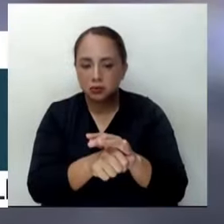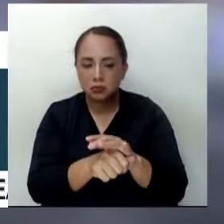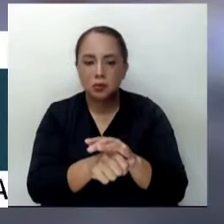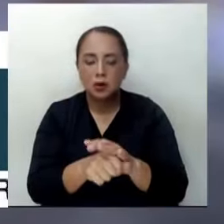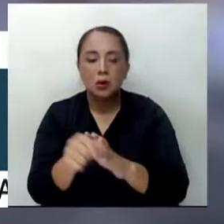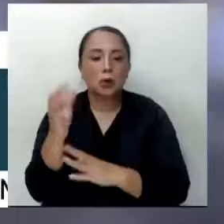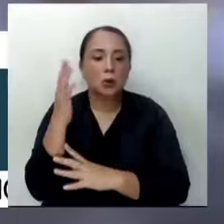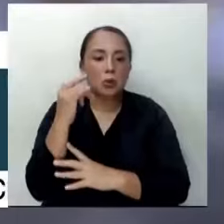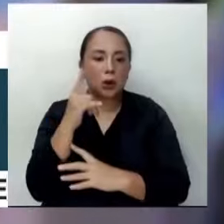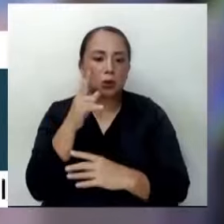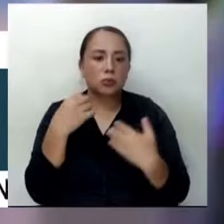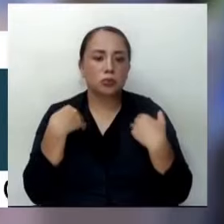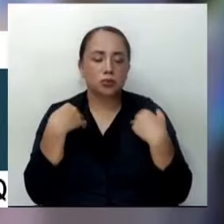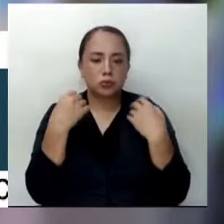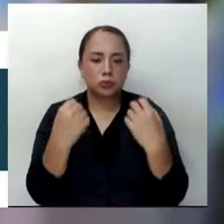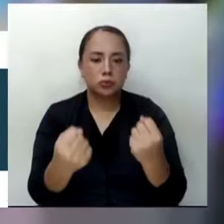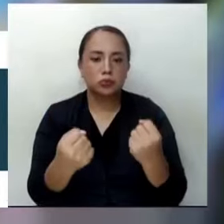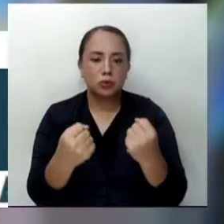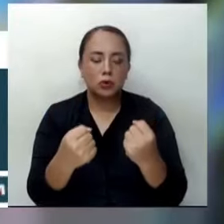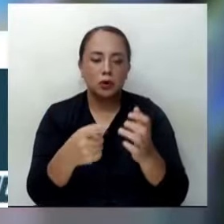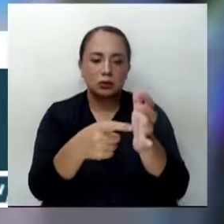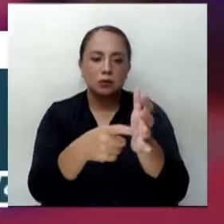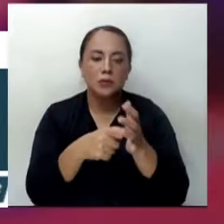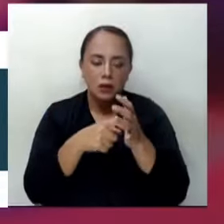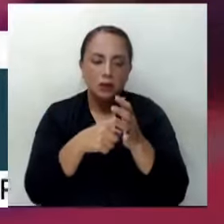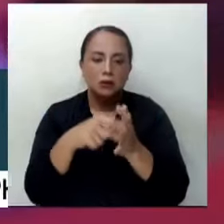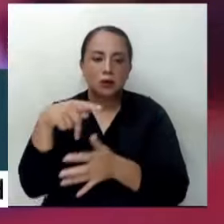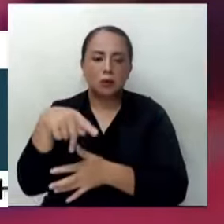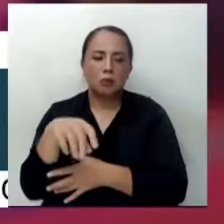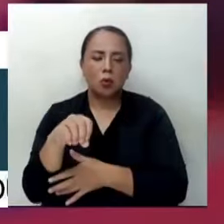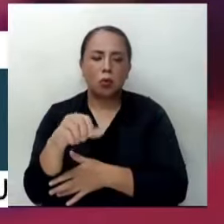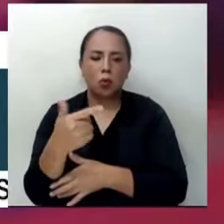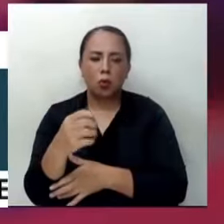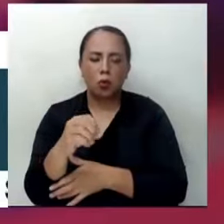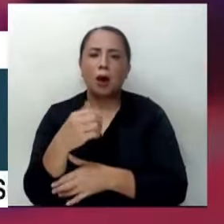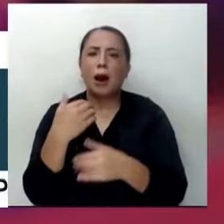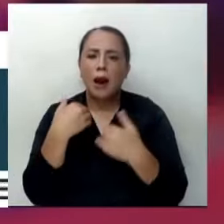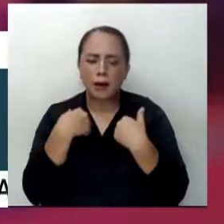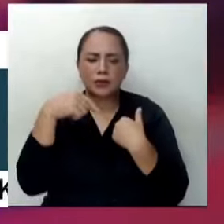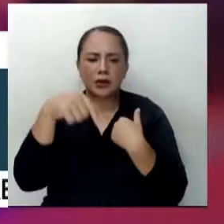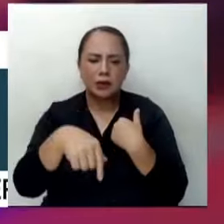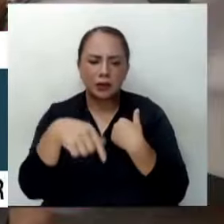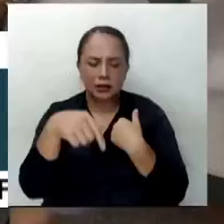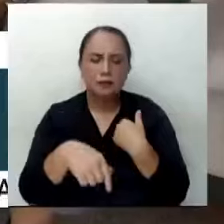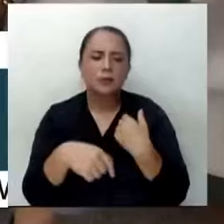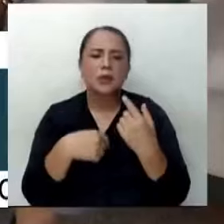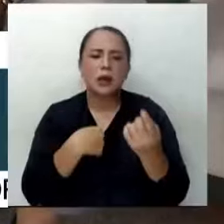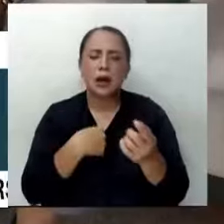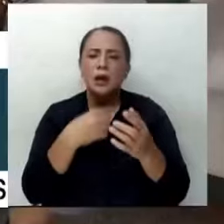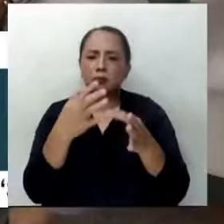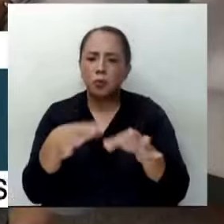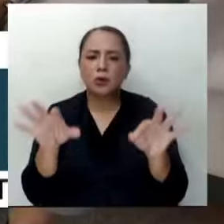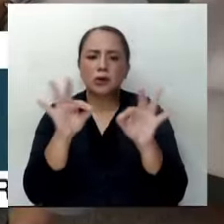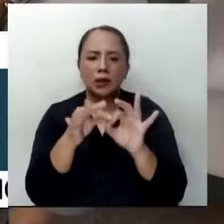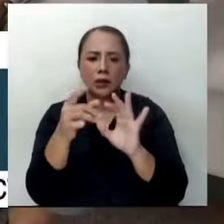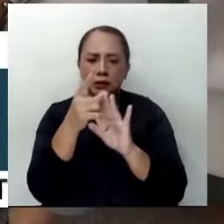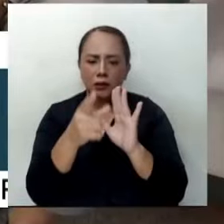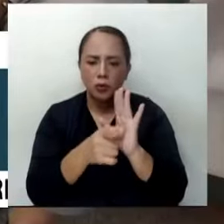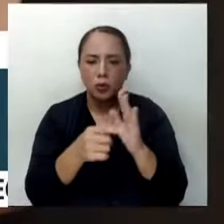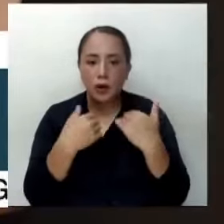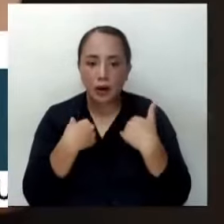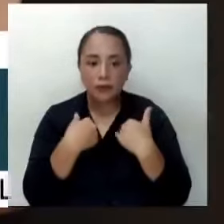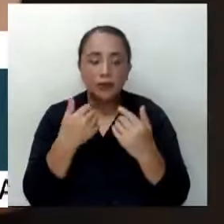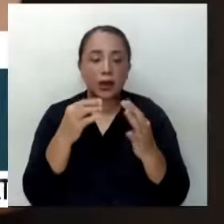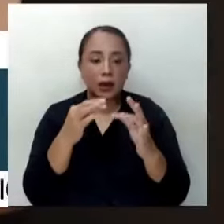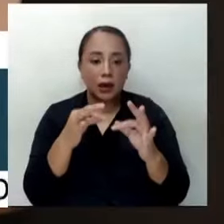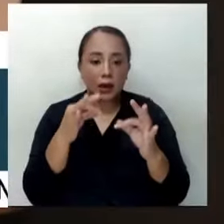malakas talaga ang demand. Andito na yan eh. Ako basta may batas, sundan na natin yung batas. Pero kung ayaw na talaga natin,